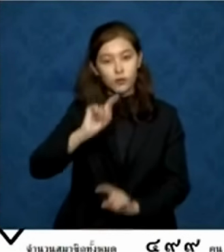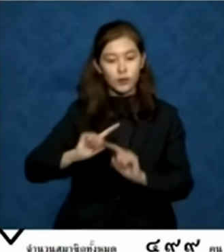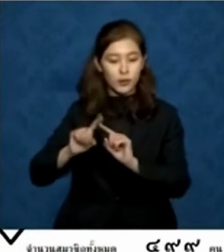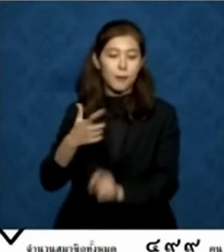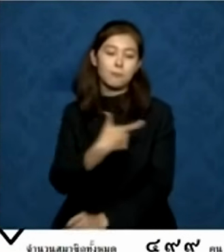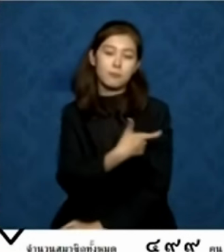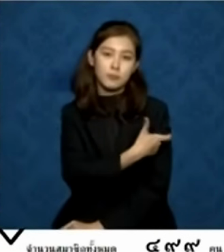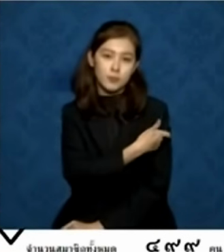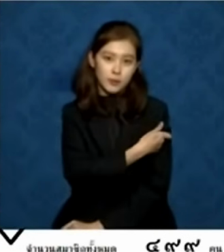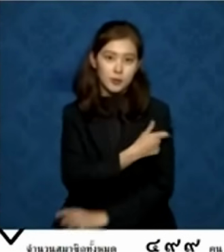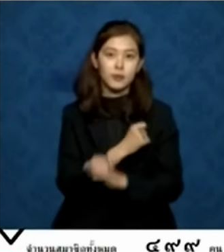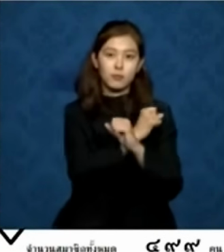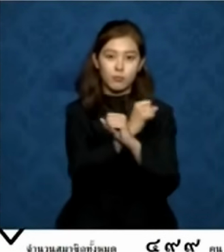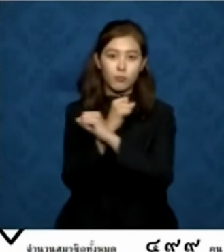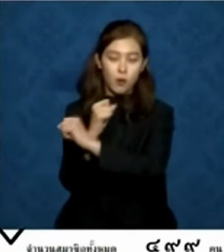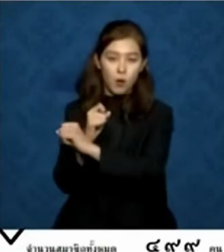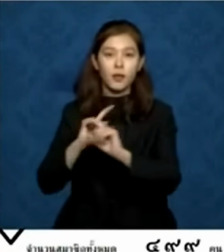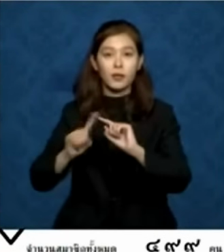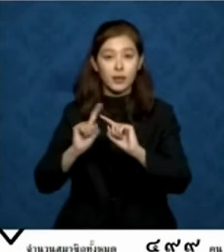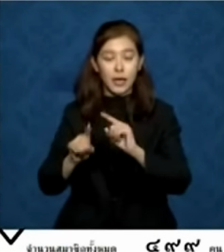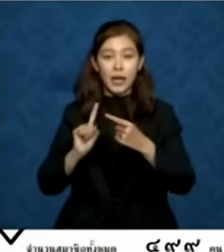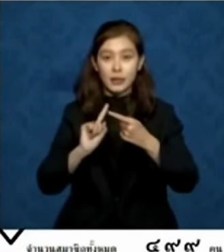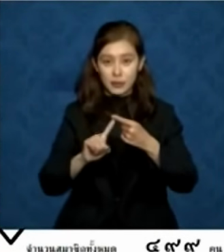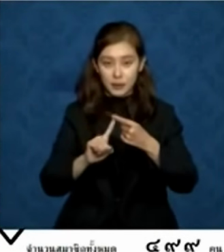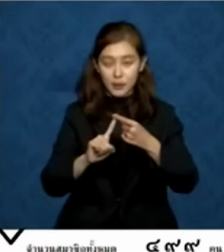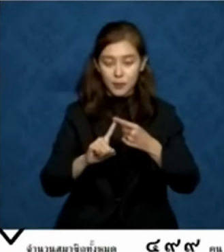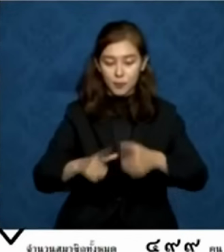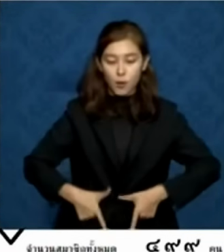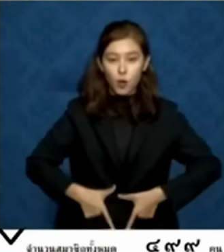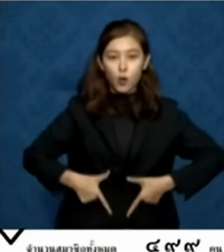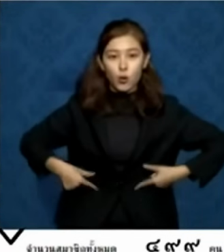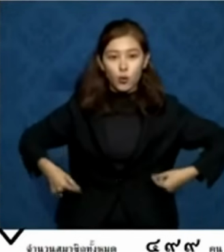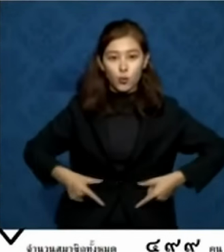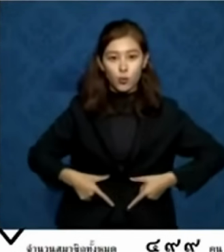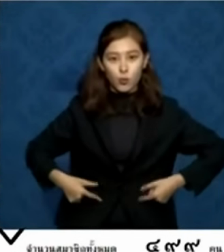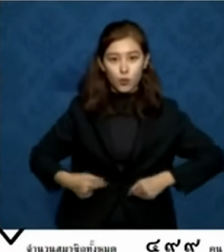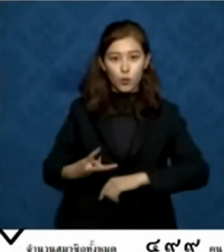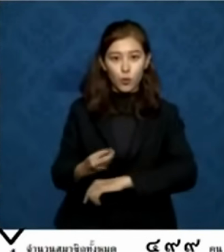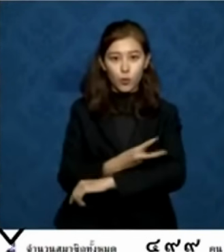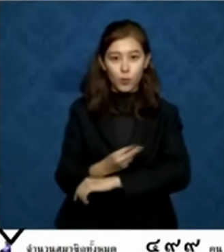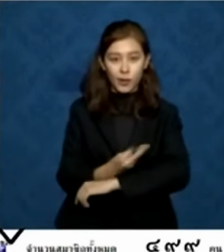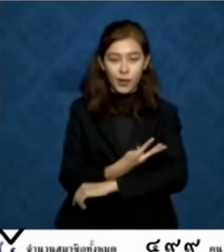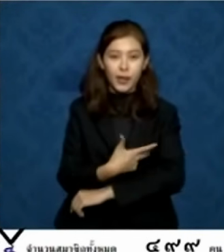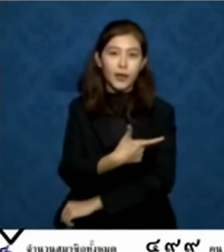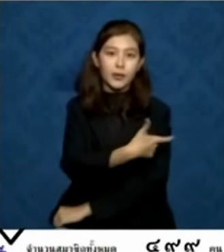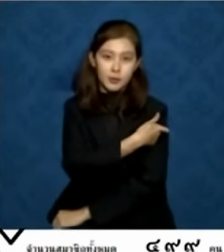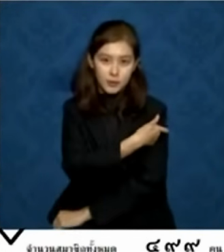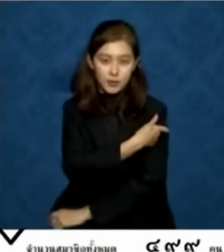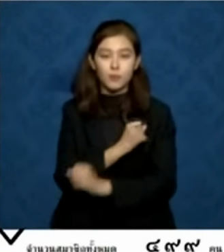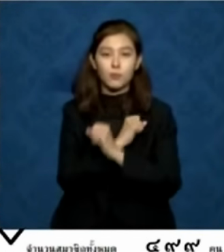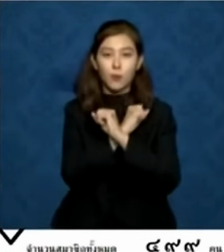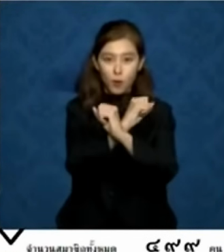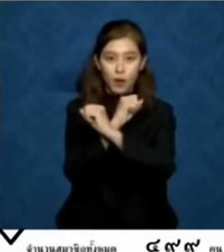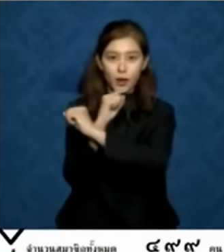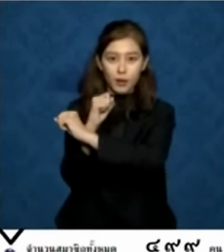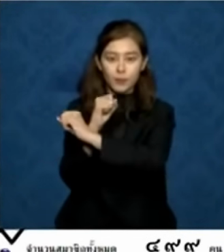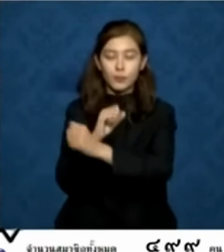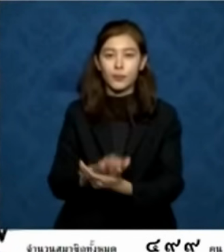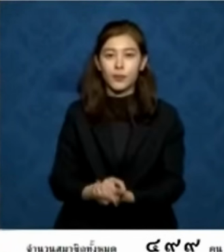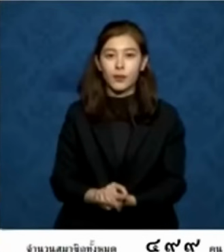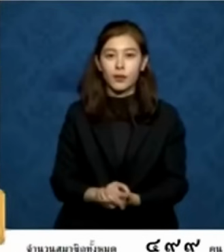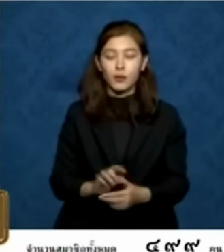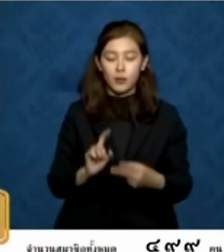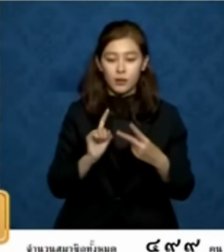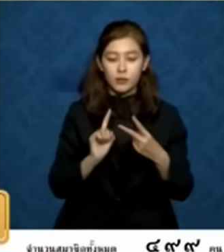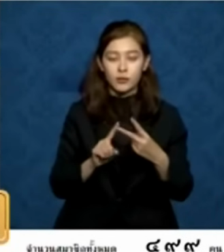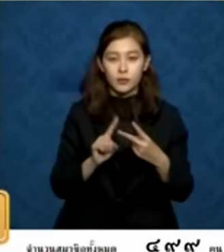เพื่อป้องกันโรคอาทิวัคซีนป้องกันมะเร็งปากมดลูกมีสถานส่งเสริมสุขภาพสถานชีว